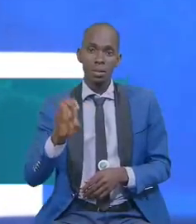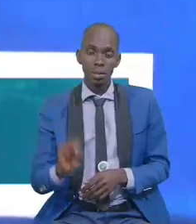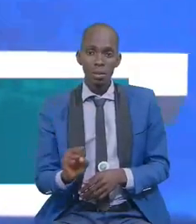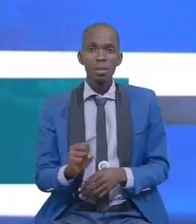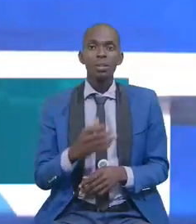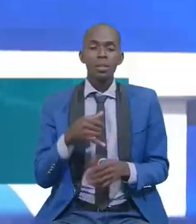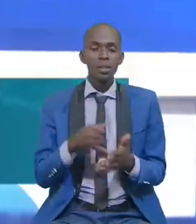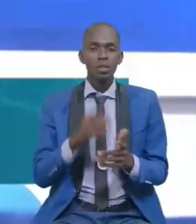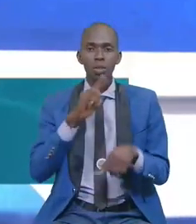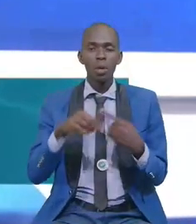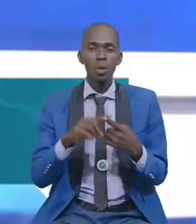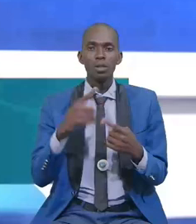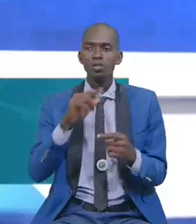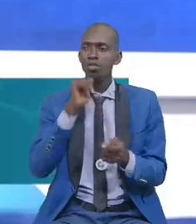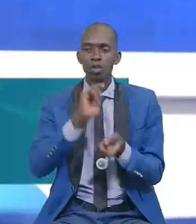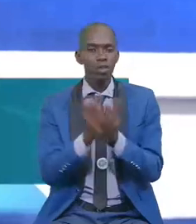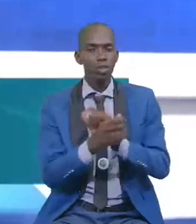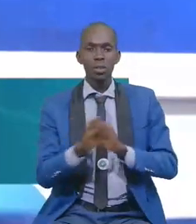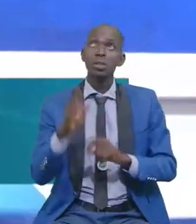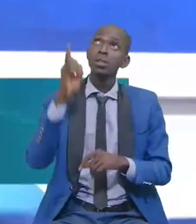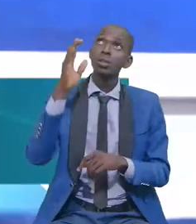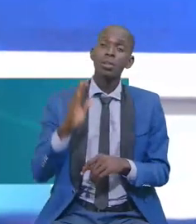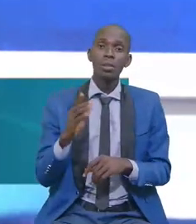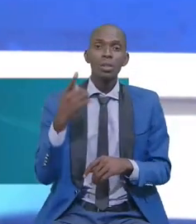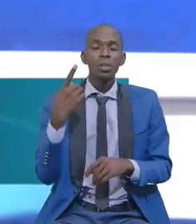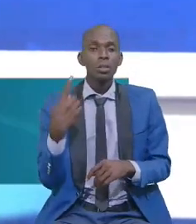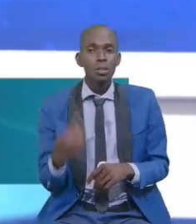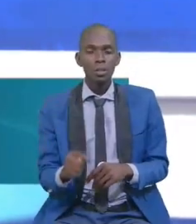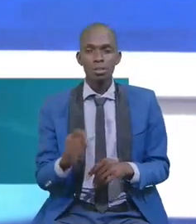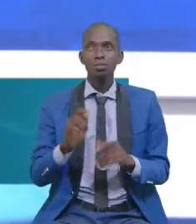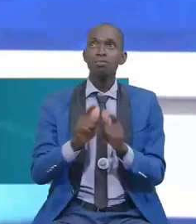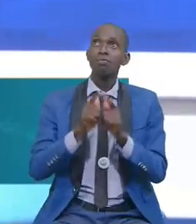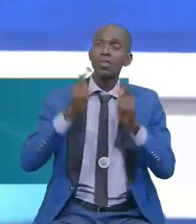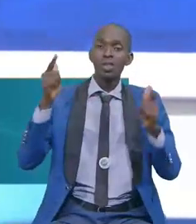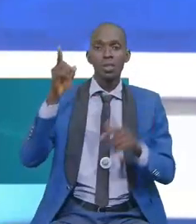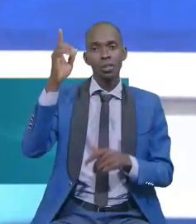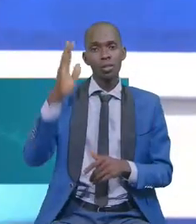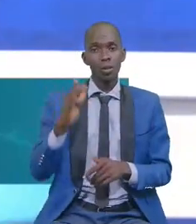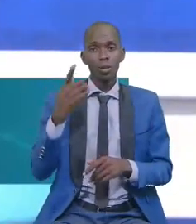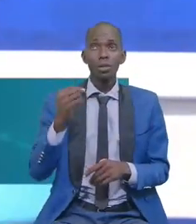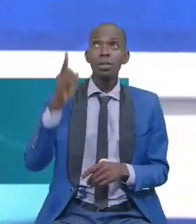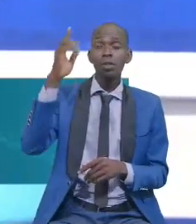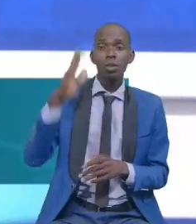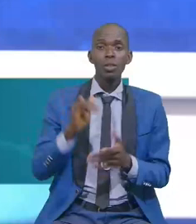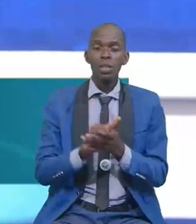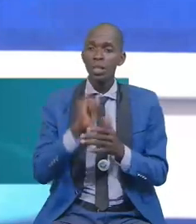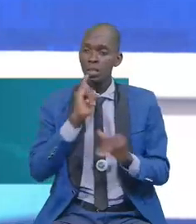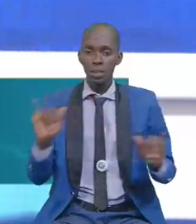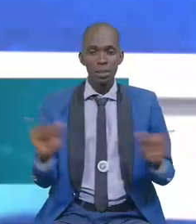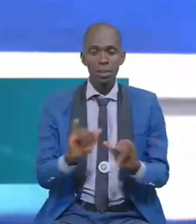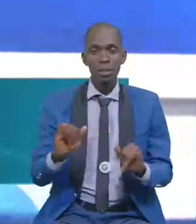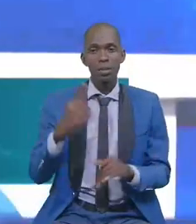Il parle du Dieu inchangeable, le Dieu surnaturel, le Dieu qui est toujours le même